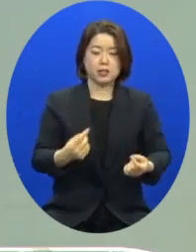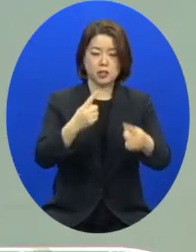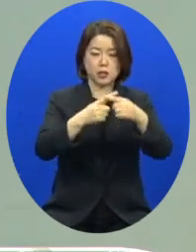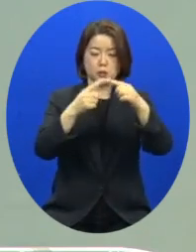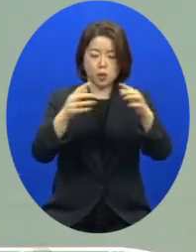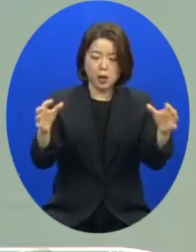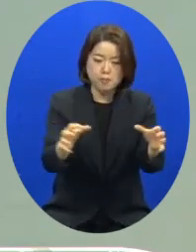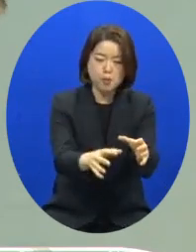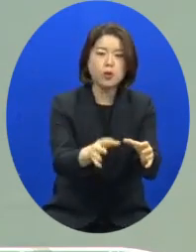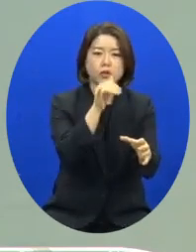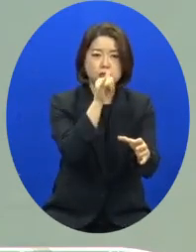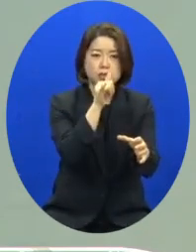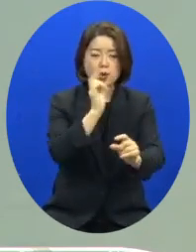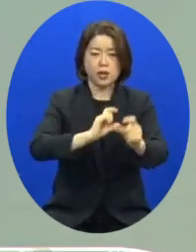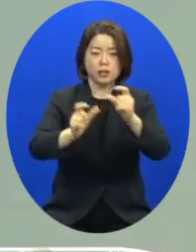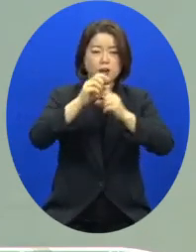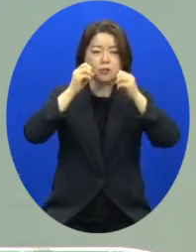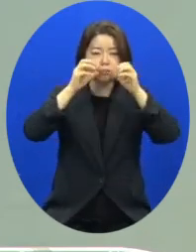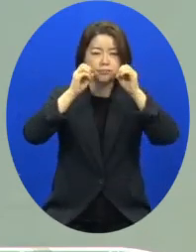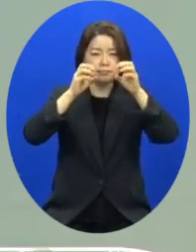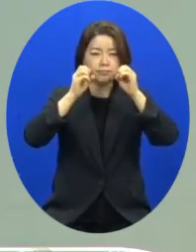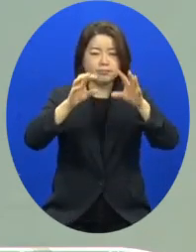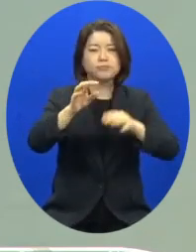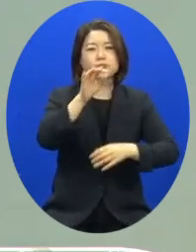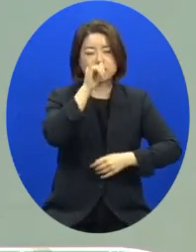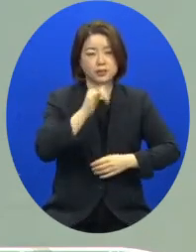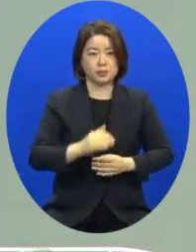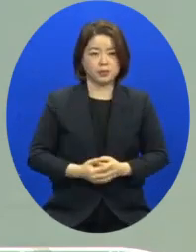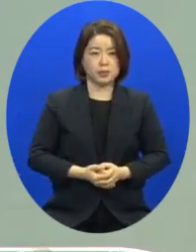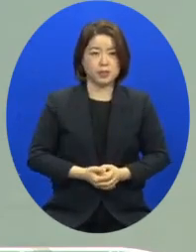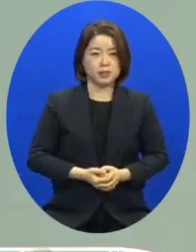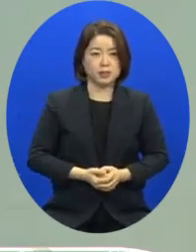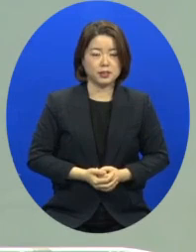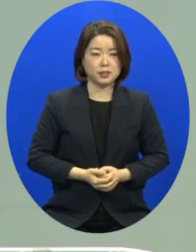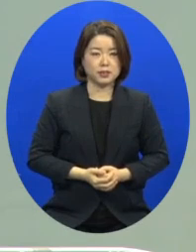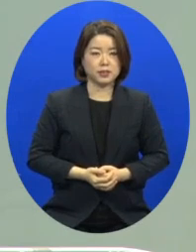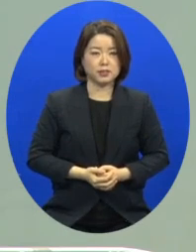모였고 오히려 더 전도가 되었습니다.